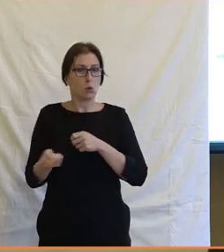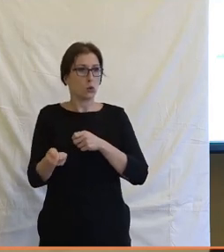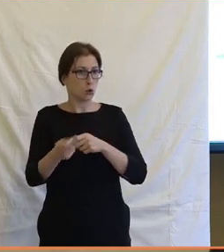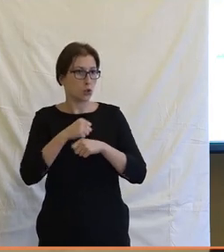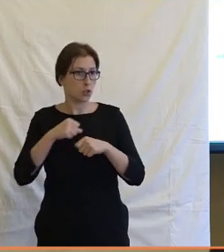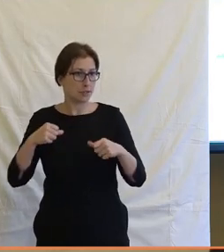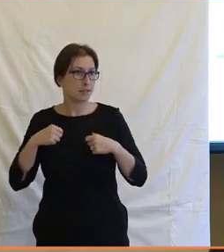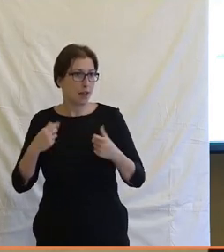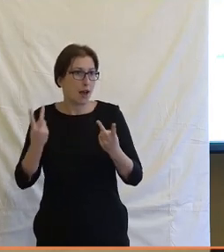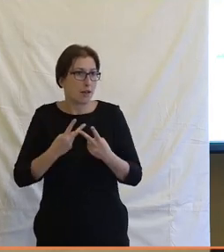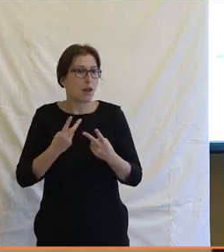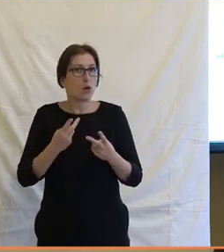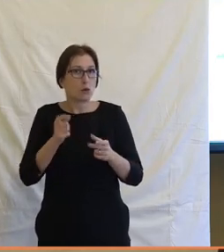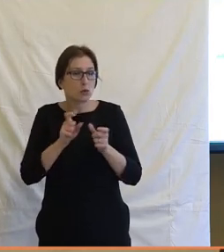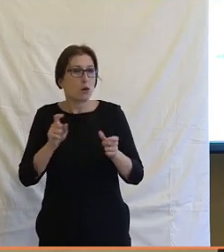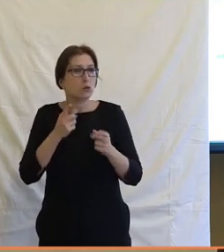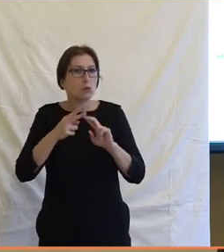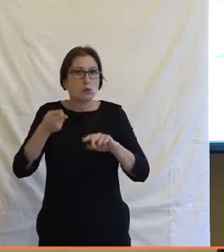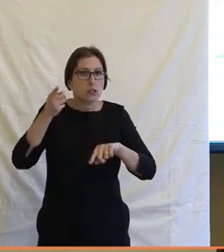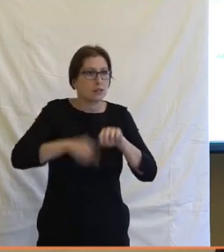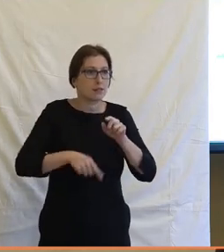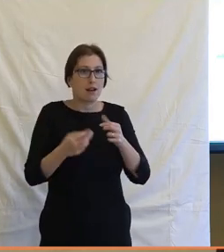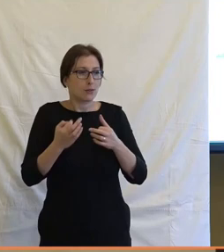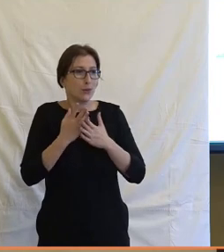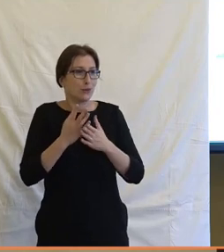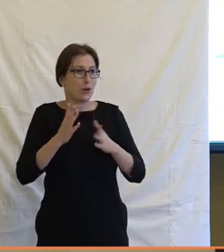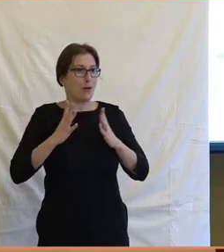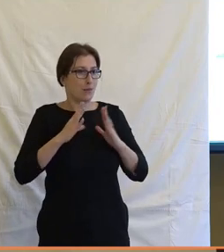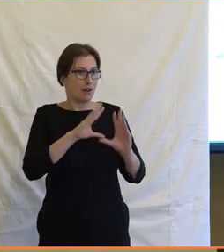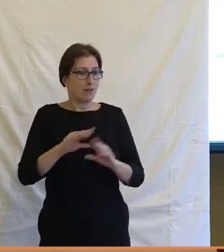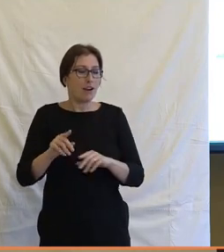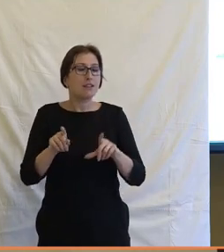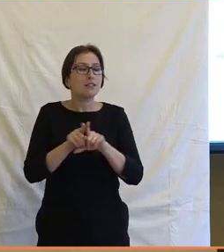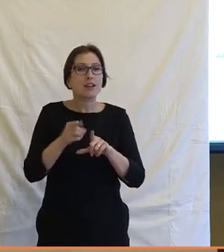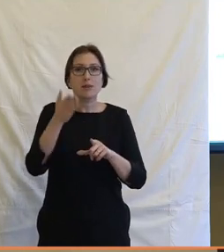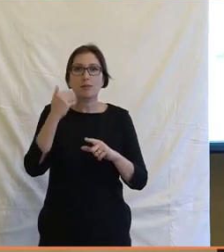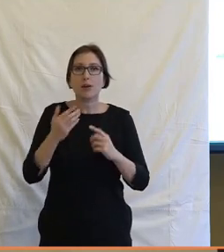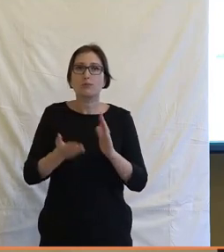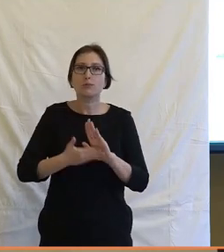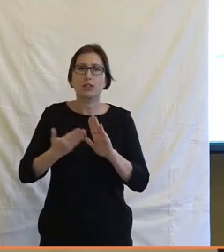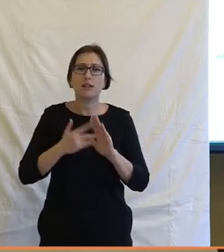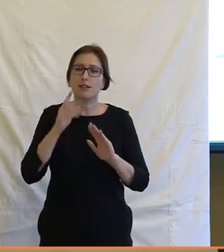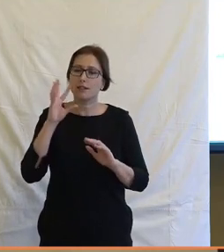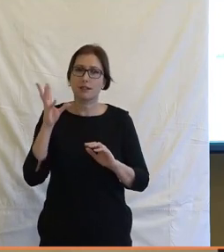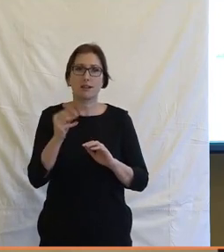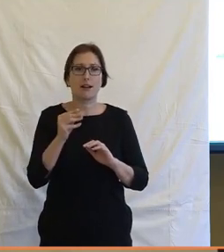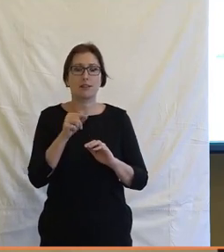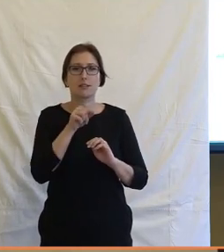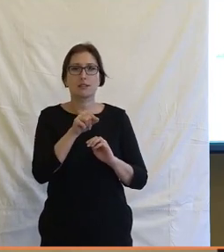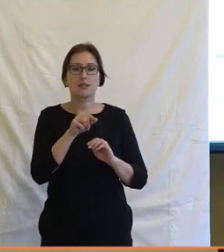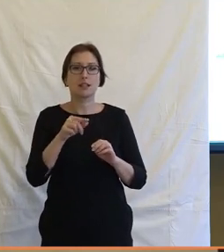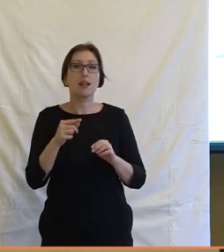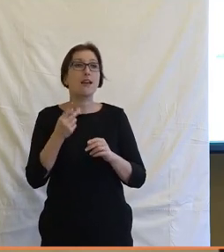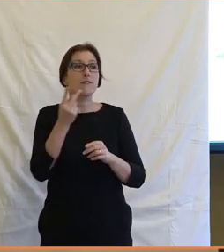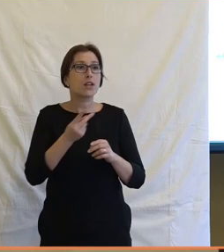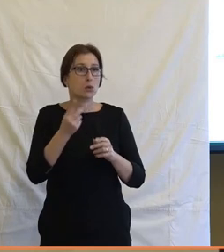dostat do běžného provozu, do běžných ulic. Nebo se to, teď jsem viděl třeba krásný příklad, jak by se vlastně tady